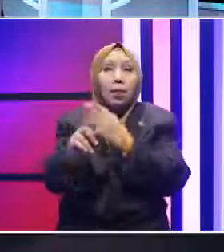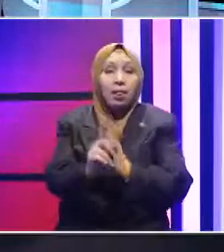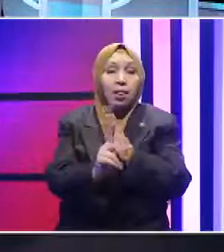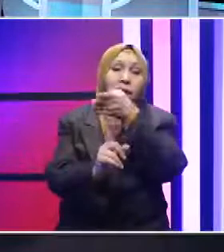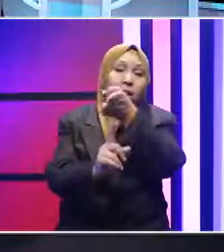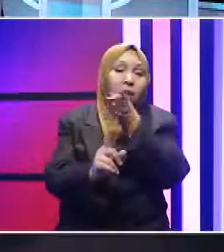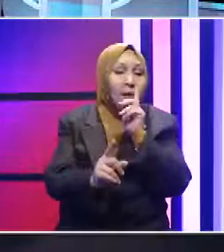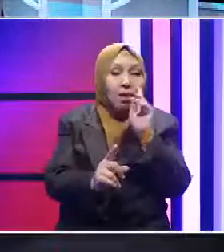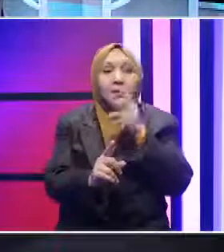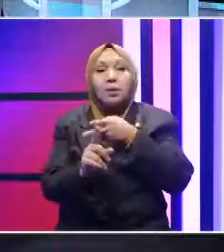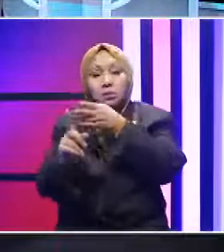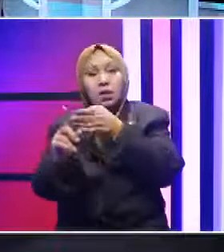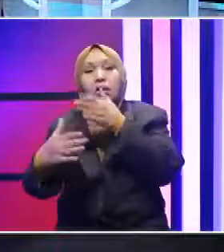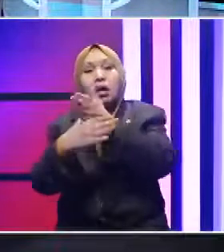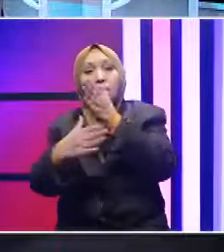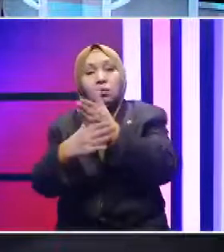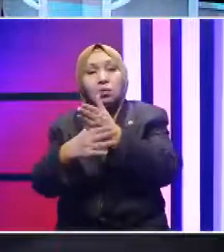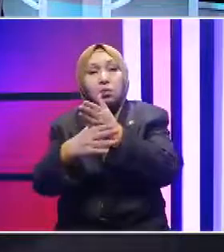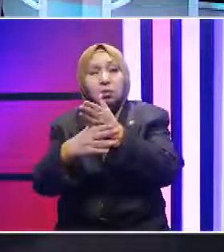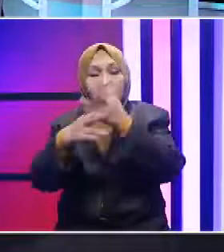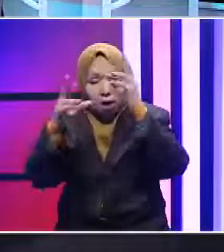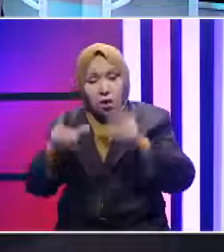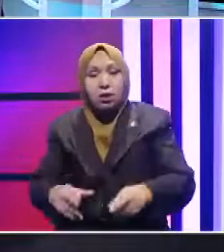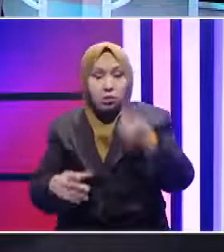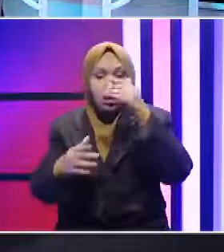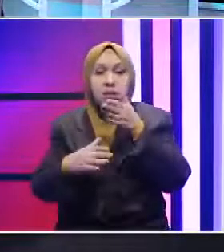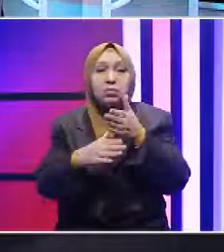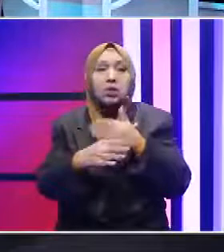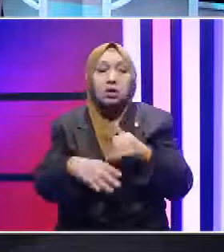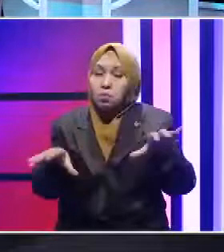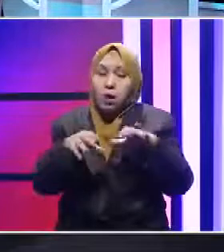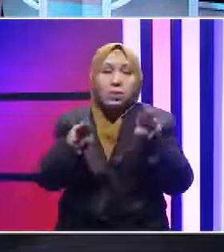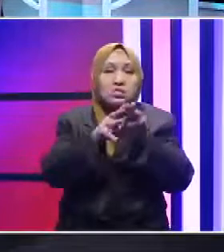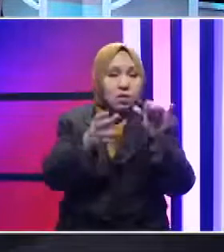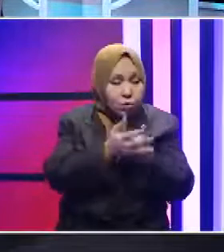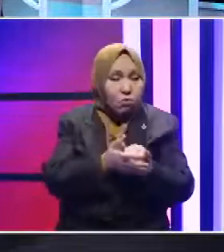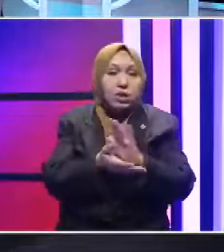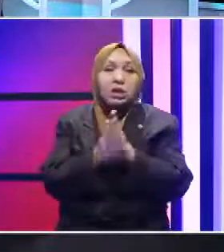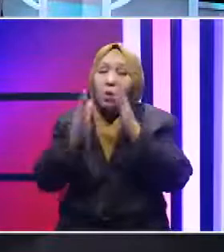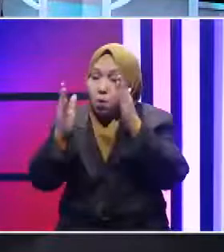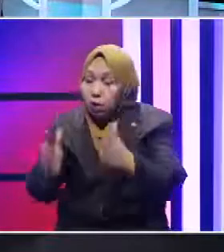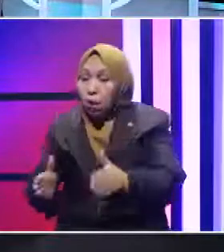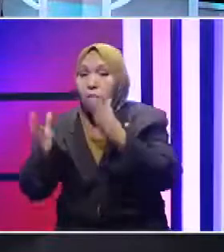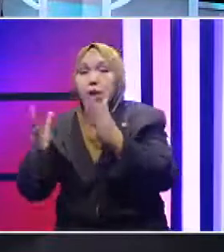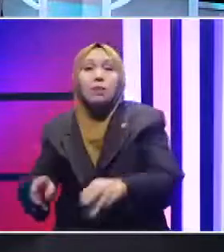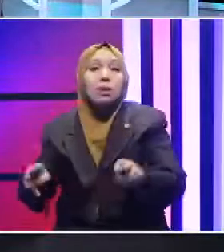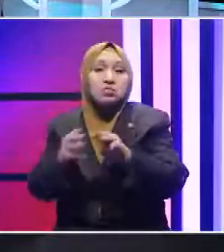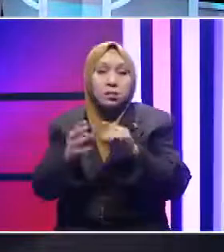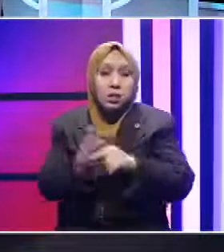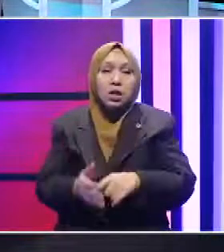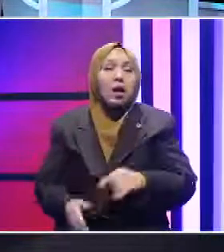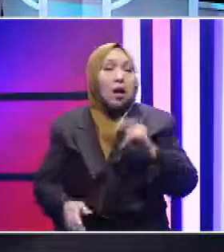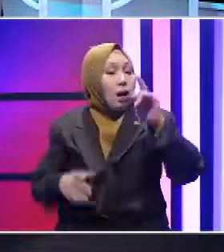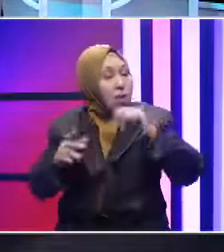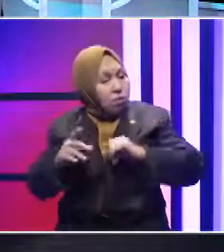untuk kita ganggu rakyat, untuk kita tipu contohnya, dia pergi buat ke situ. Ya, jadi orang-orang begini Allah kata